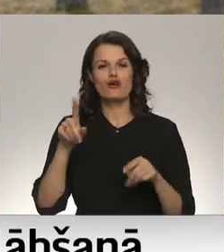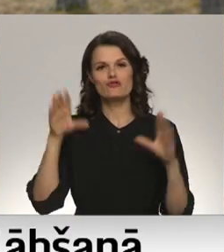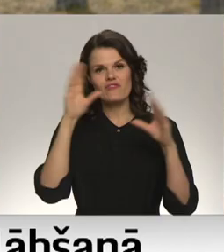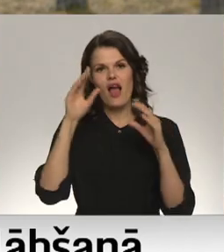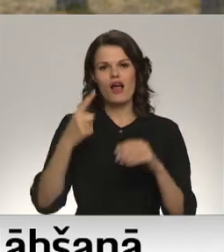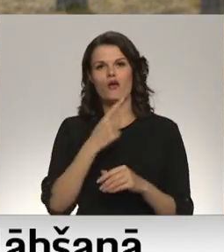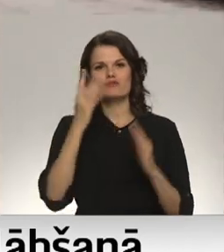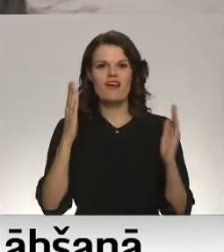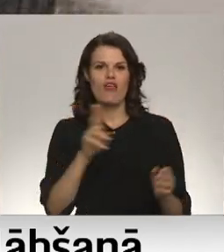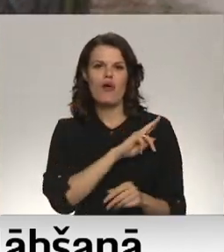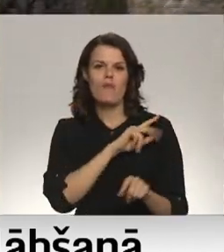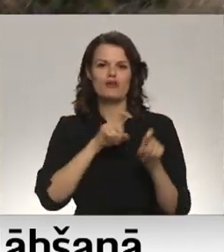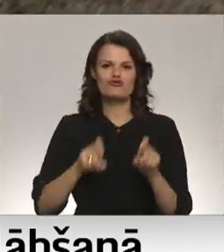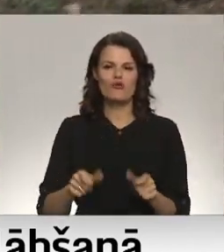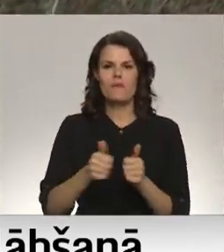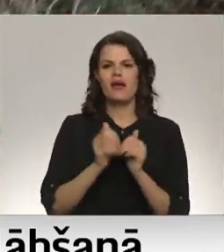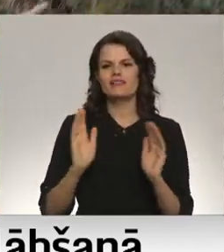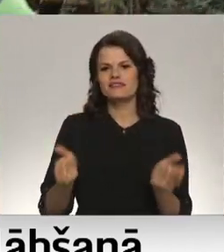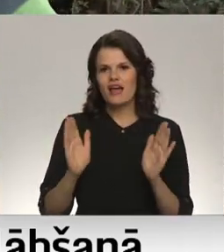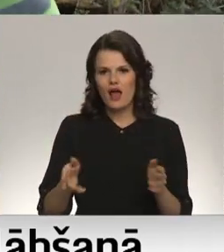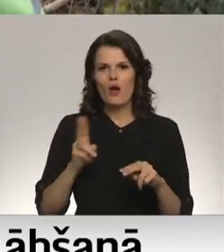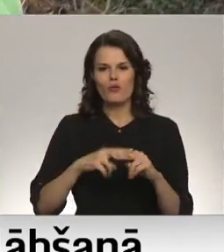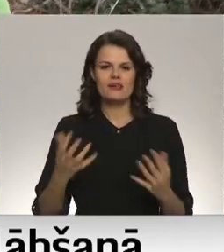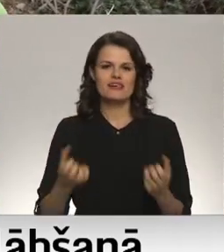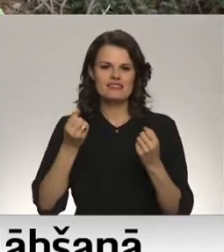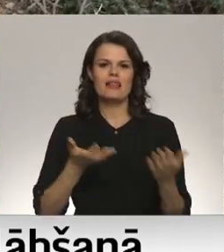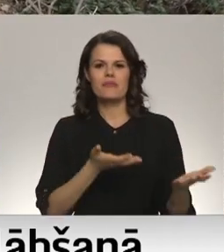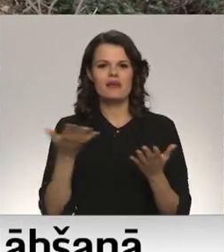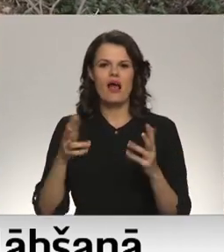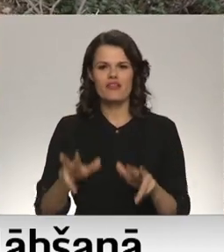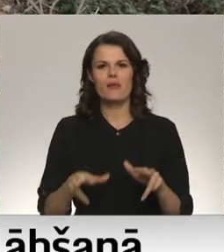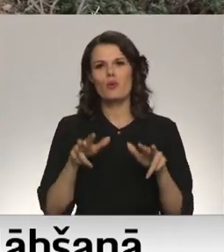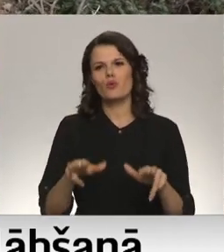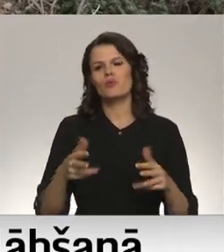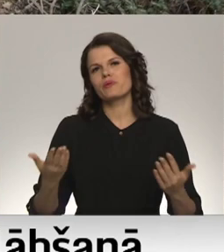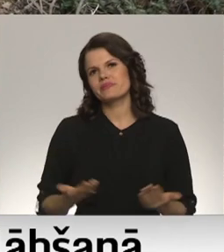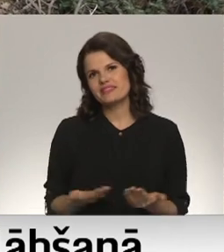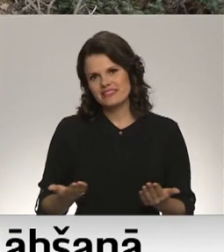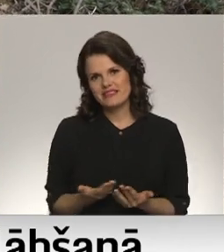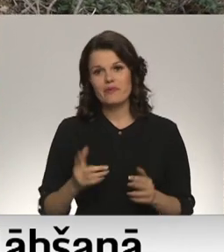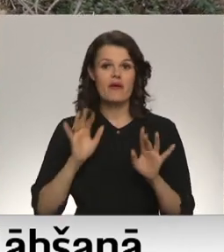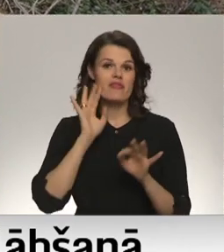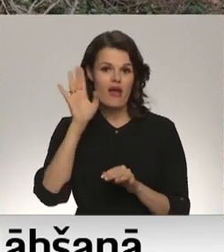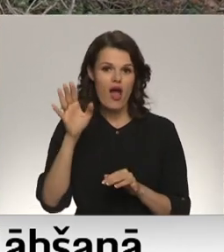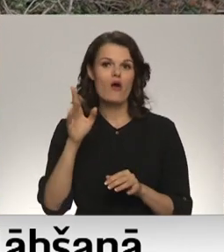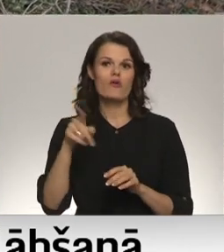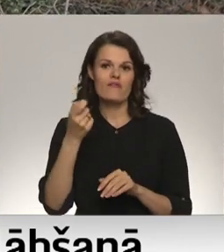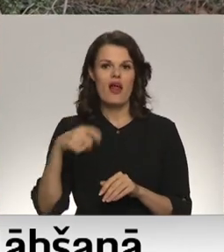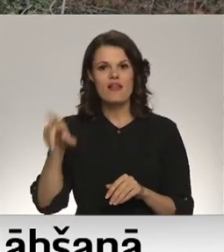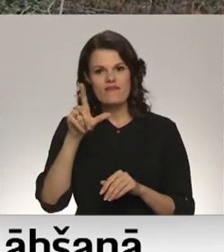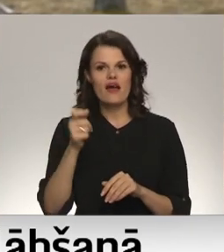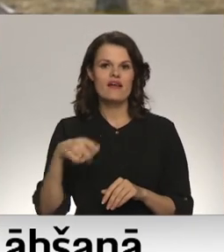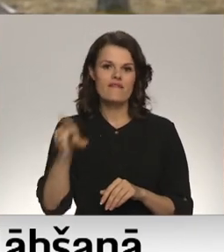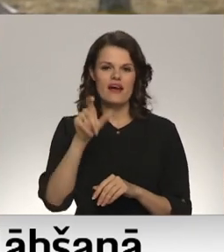gadā padežūrēt pie ceļiem un arī izglābt kādam krupītim dzīvību, ka nākotnē arvien vairāk un